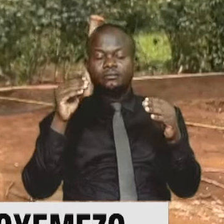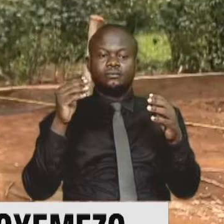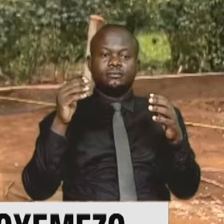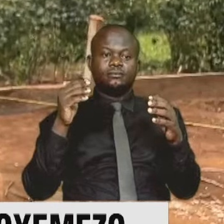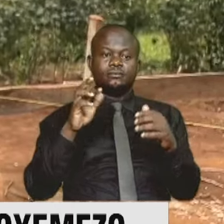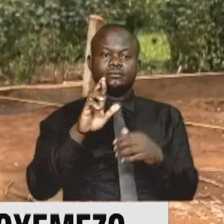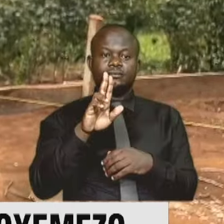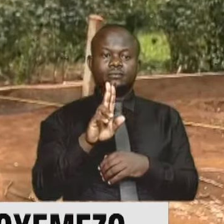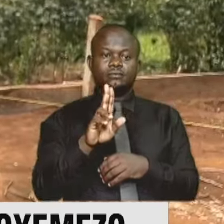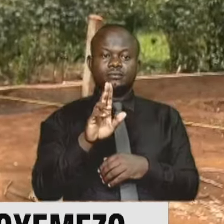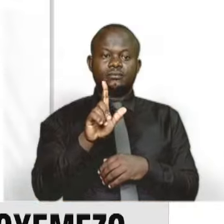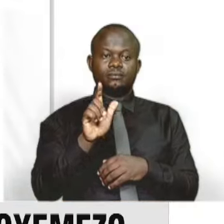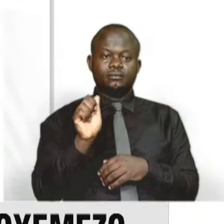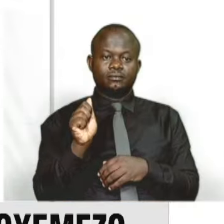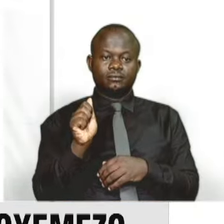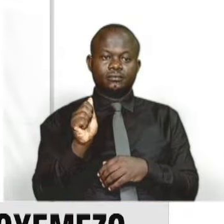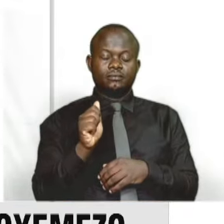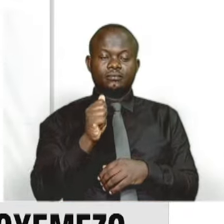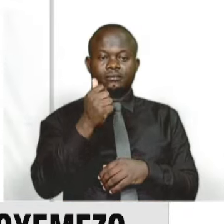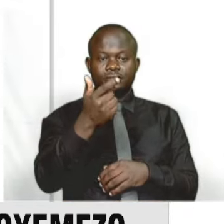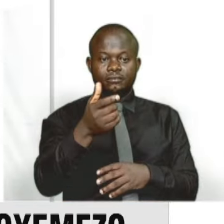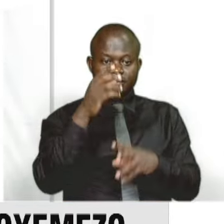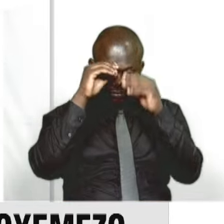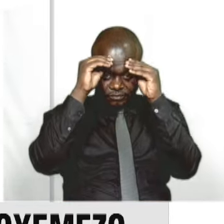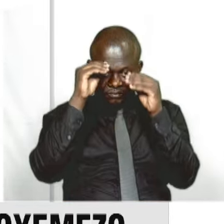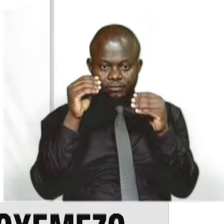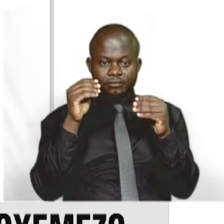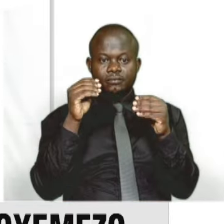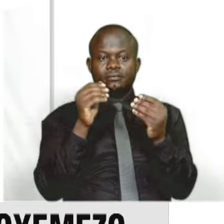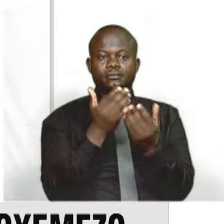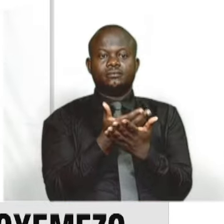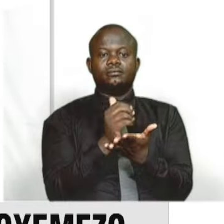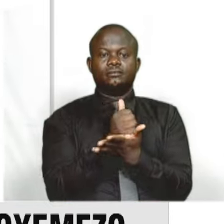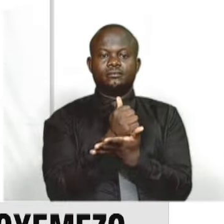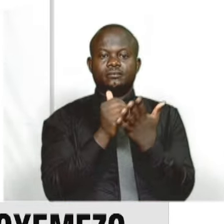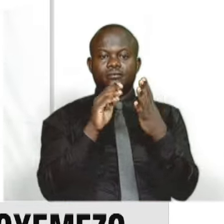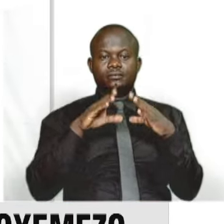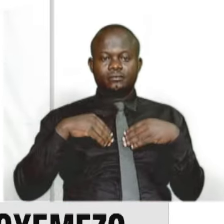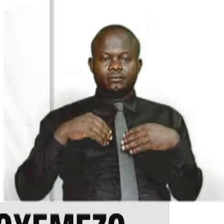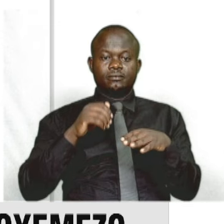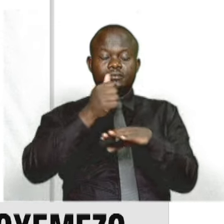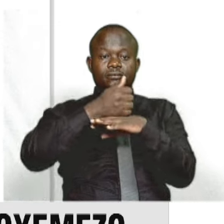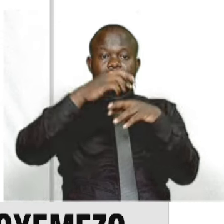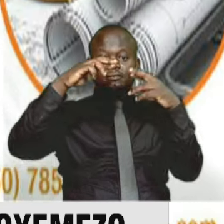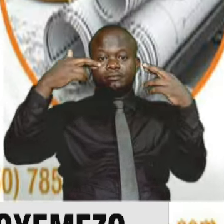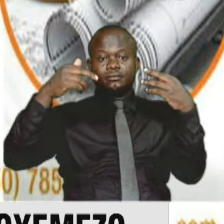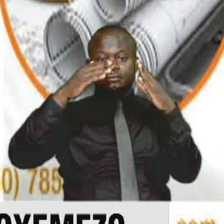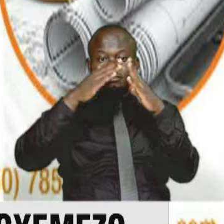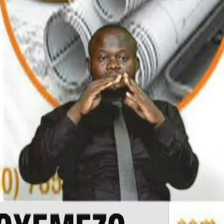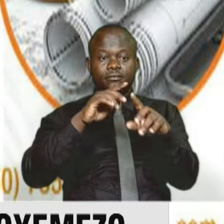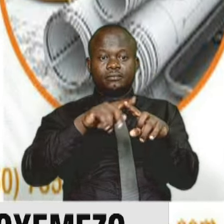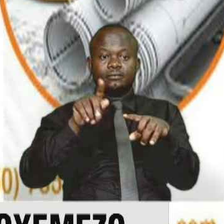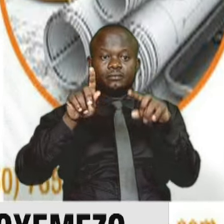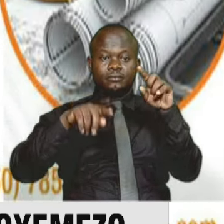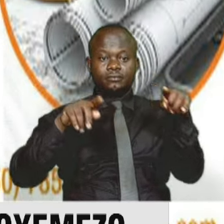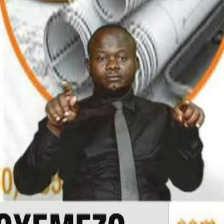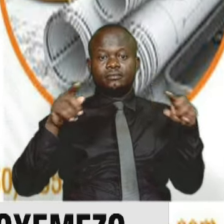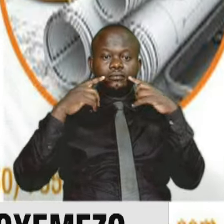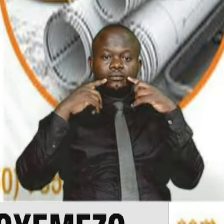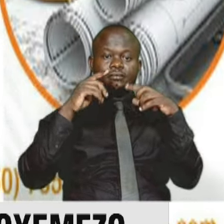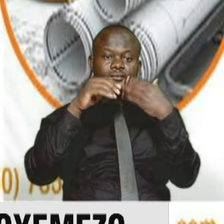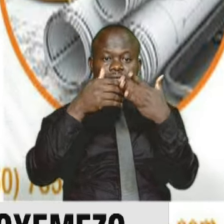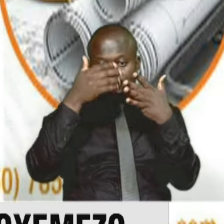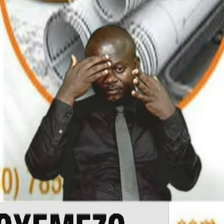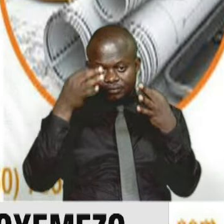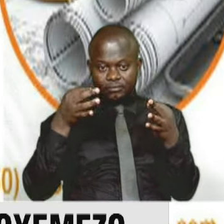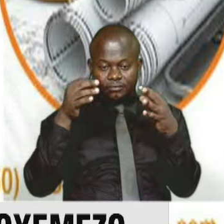rura izaguha icyemezo ruko wize. Ku ruhande rw'abahawe ibyangombwa bemera kuba bashyira umuriro w'amashanyarazi mu nyubako zitandukanye, bavuga ko iki cyemezo